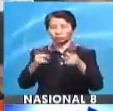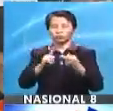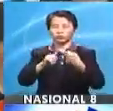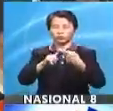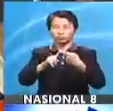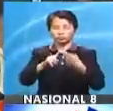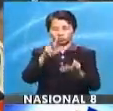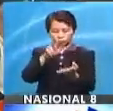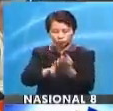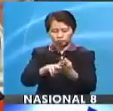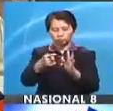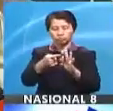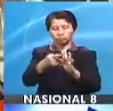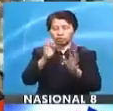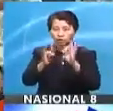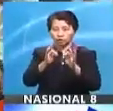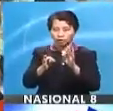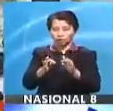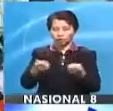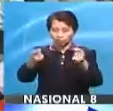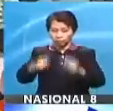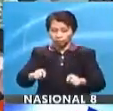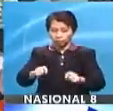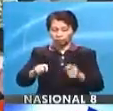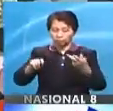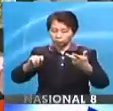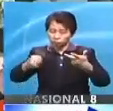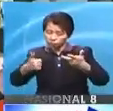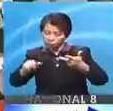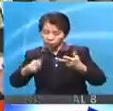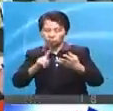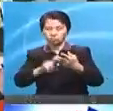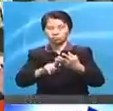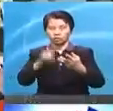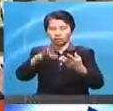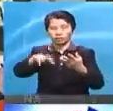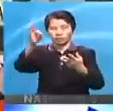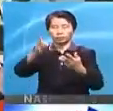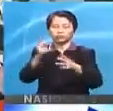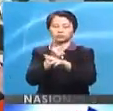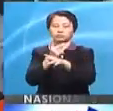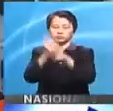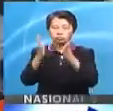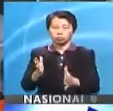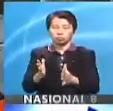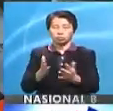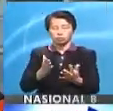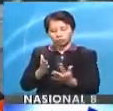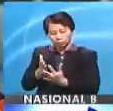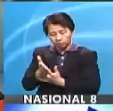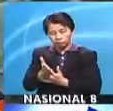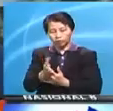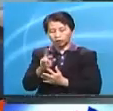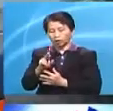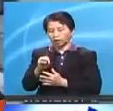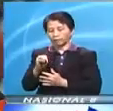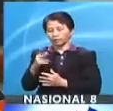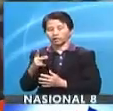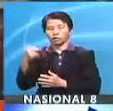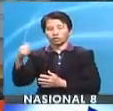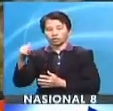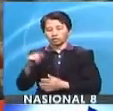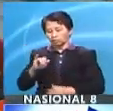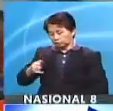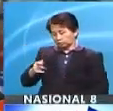spesifikasi buka peti tender penilaian tender dan pelantikan kontraktor menerusi rancangan Malaysia ke-10 Jaki